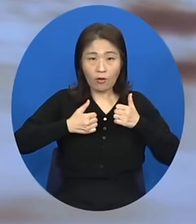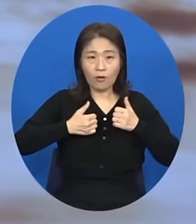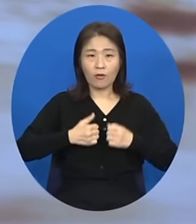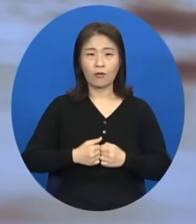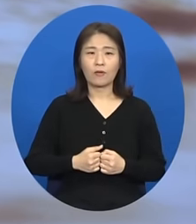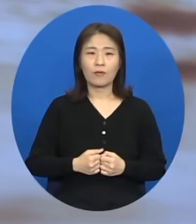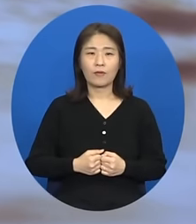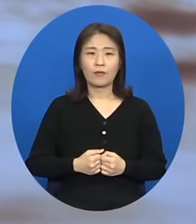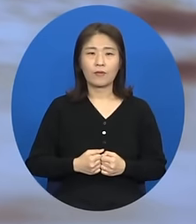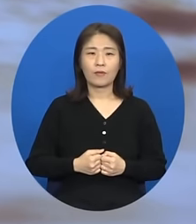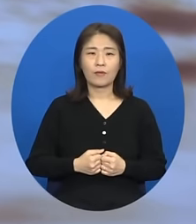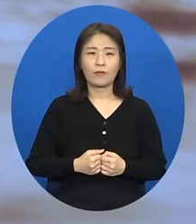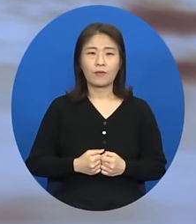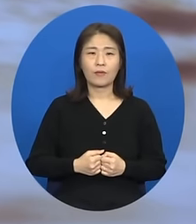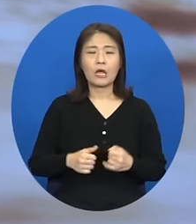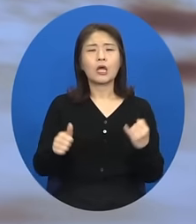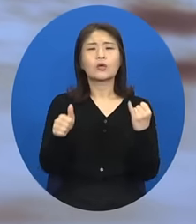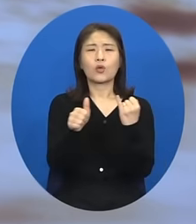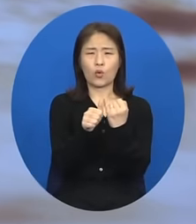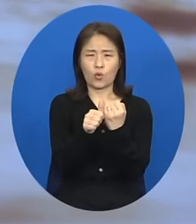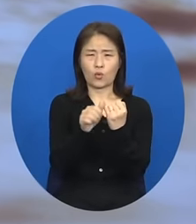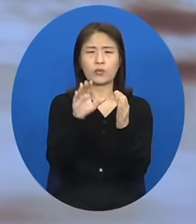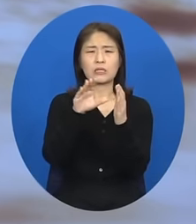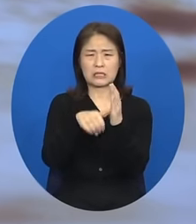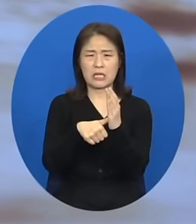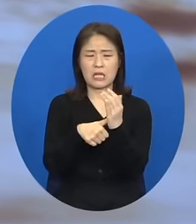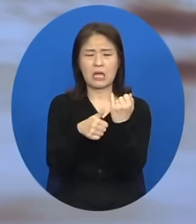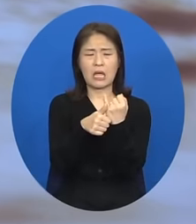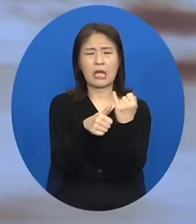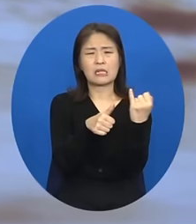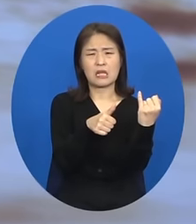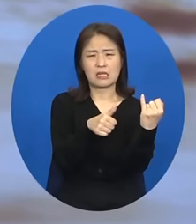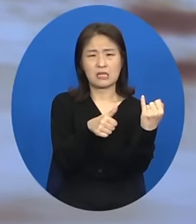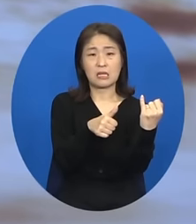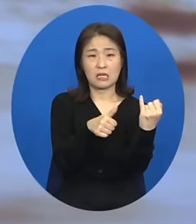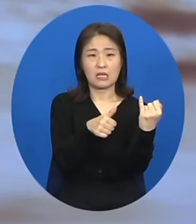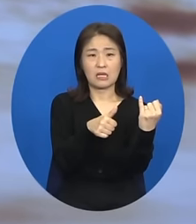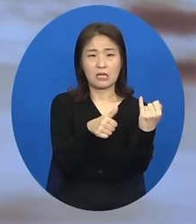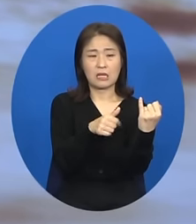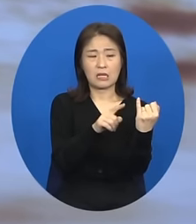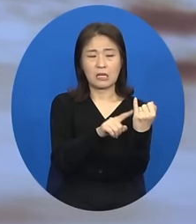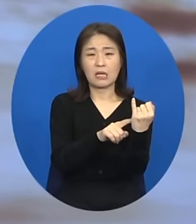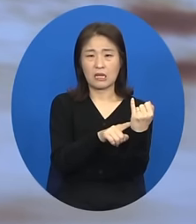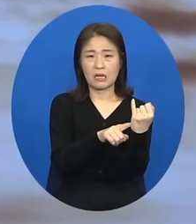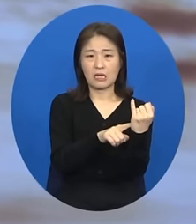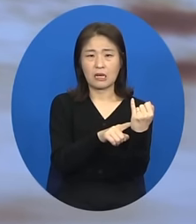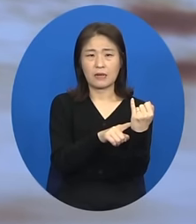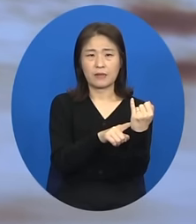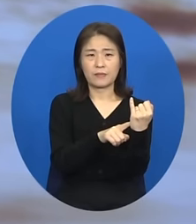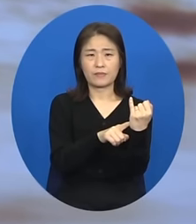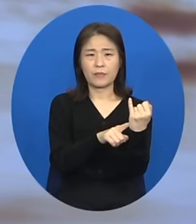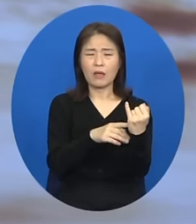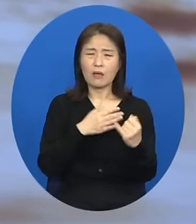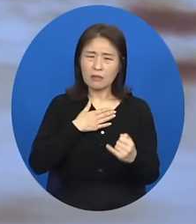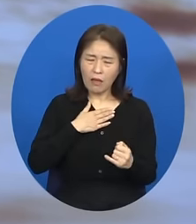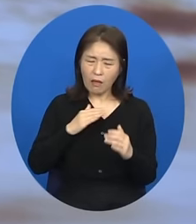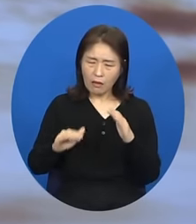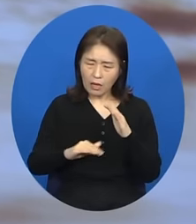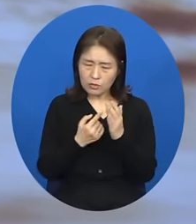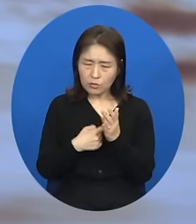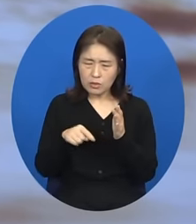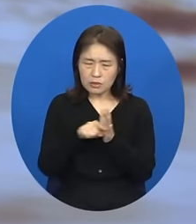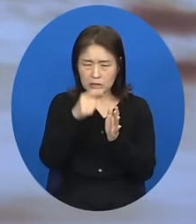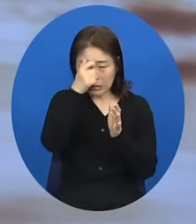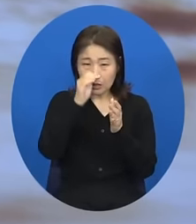때 아내에게 나타났어요. 주님이 정말 기뻐하시는 가정을 이루기 위해 얼마나 기도하고 기대했는지